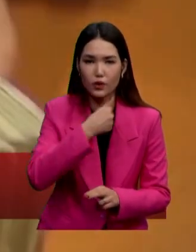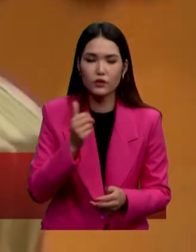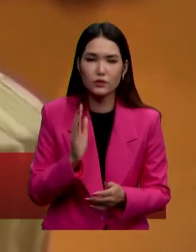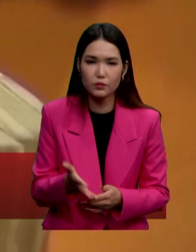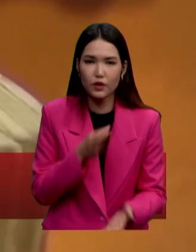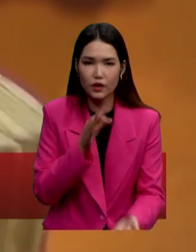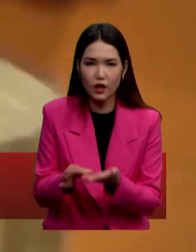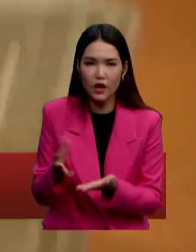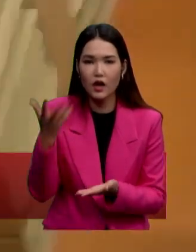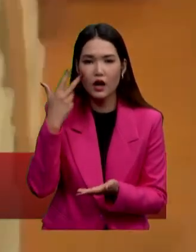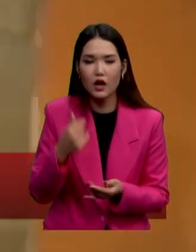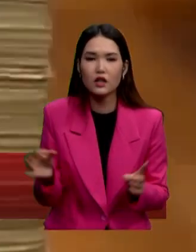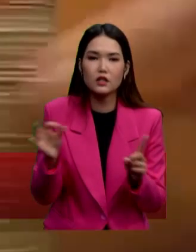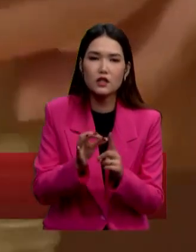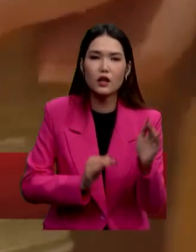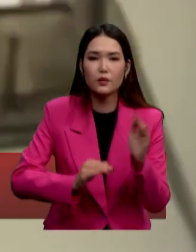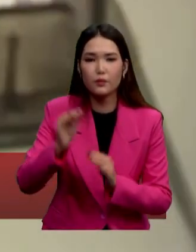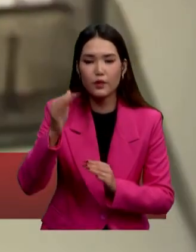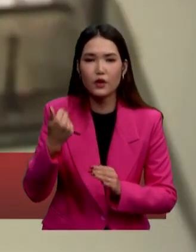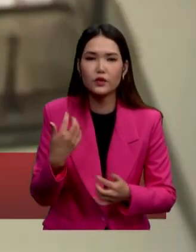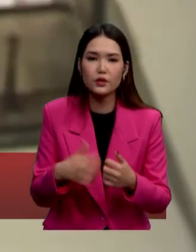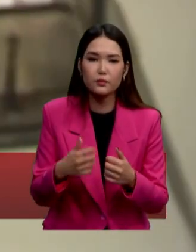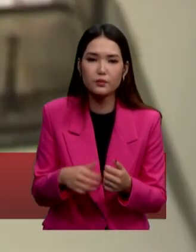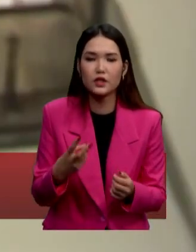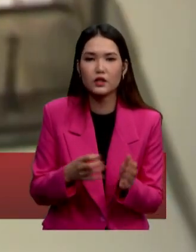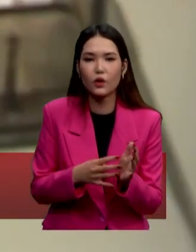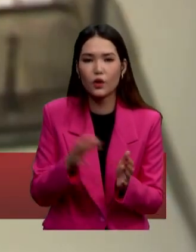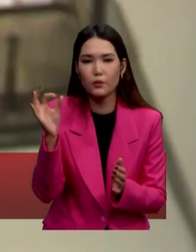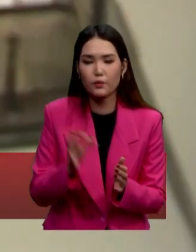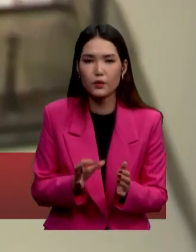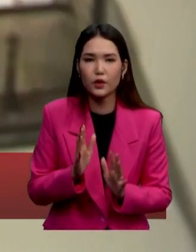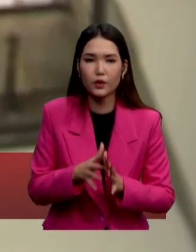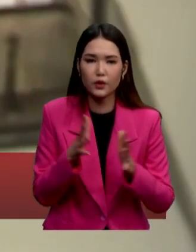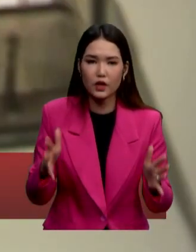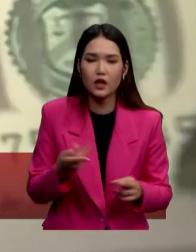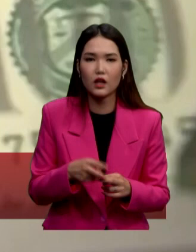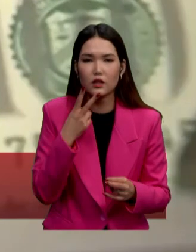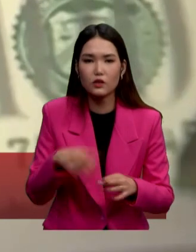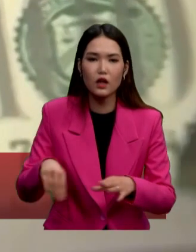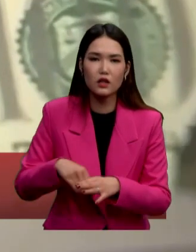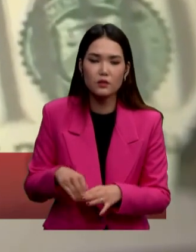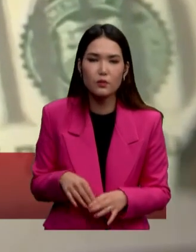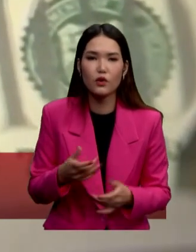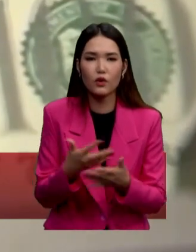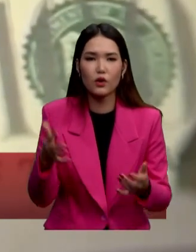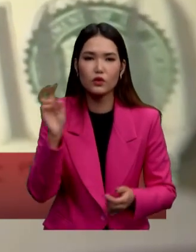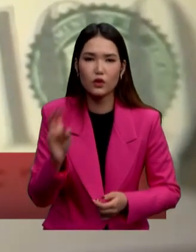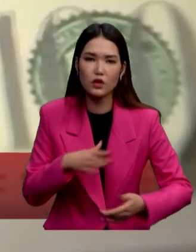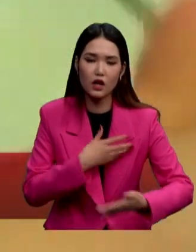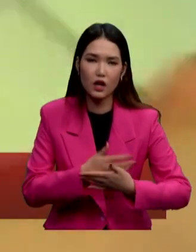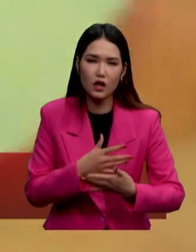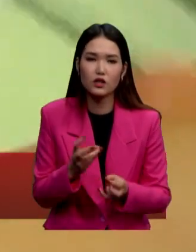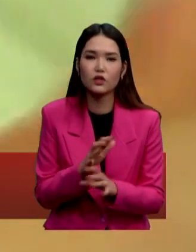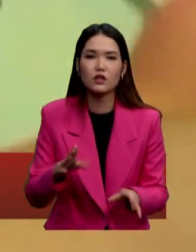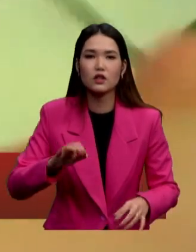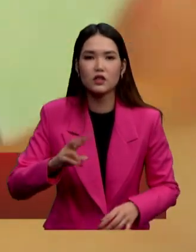что оно будет в сторону повышения, как минимум на 0,5 пункта. А это уже повлечет за собой укрепление доллара по отношению не только к